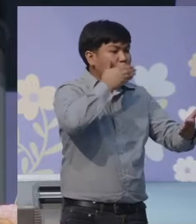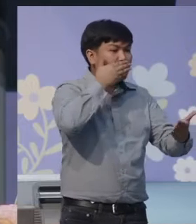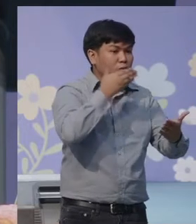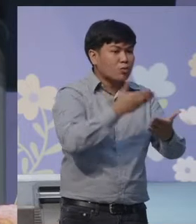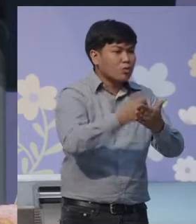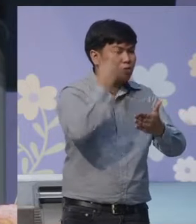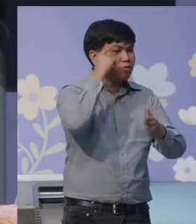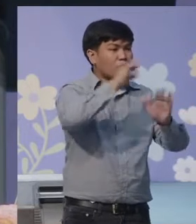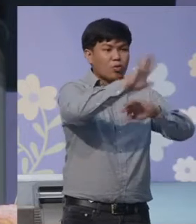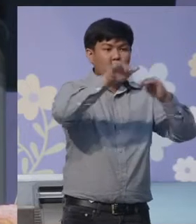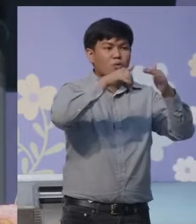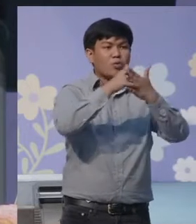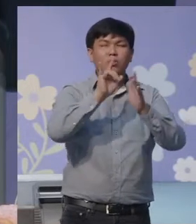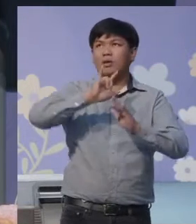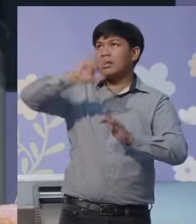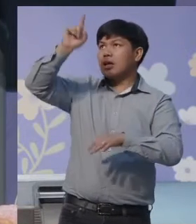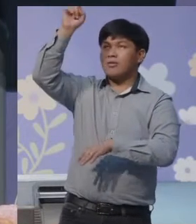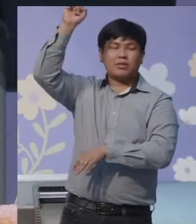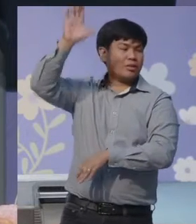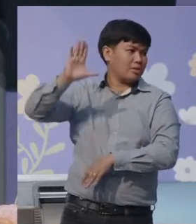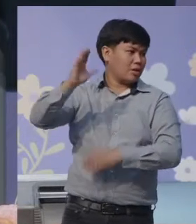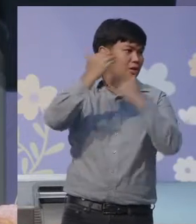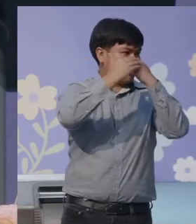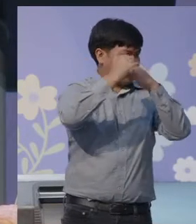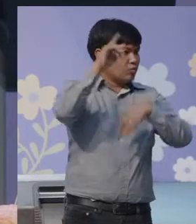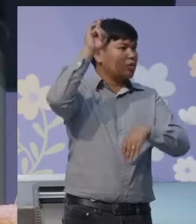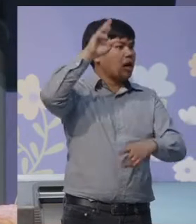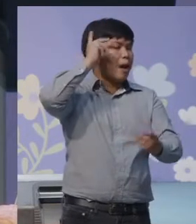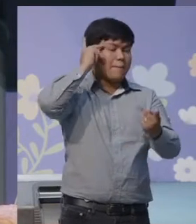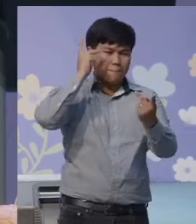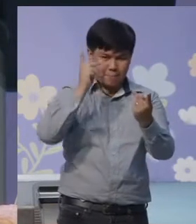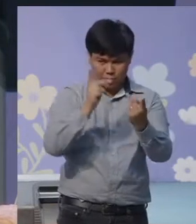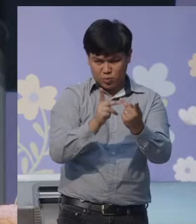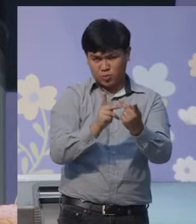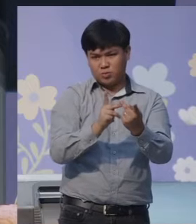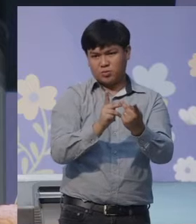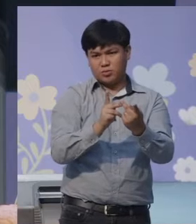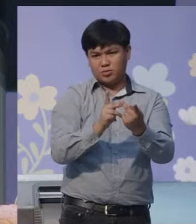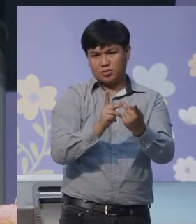those who love Him and who are called according to His purpose.